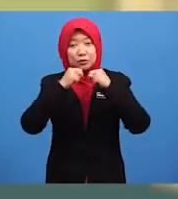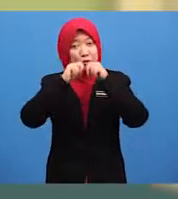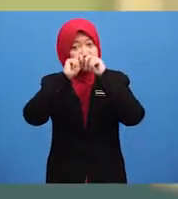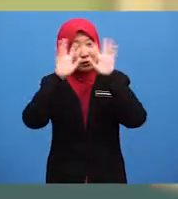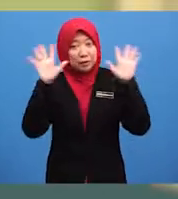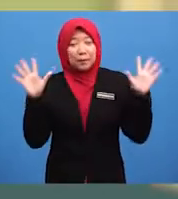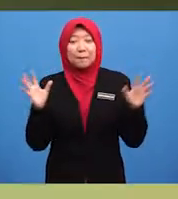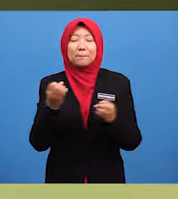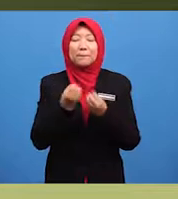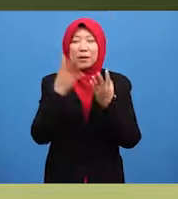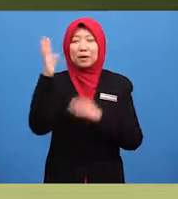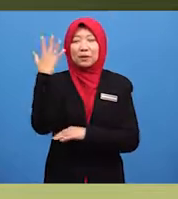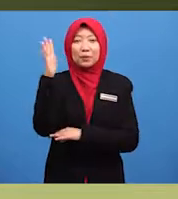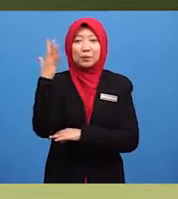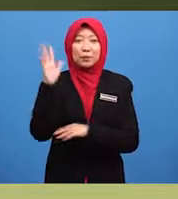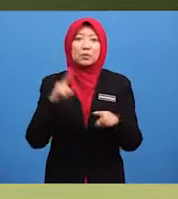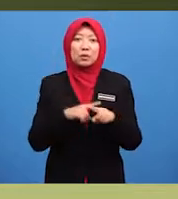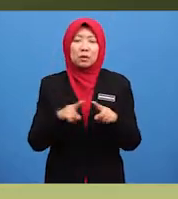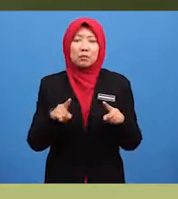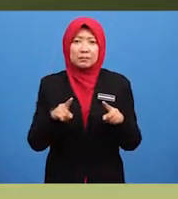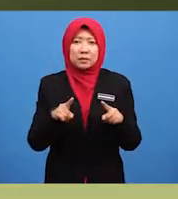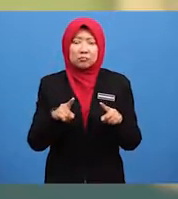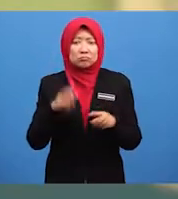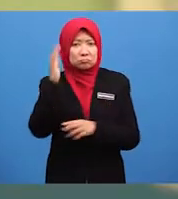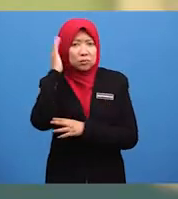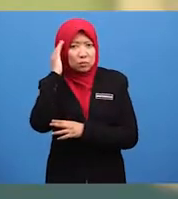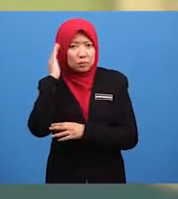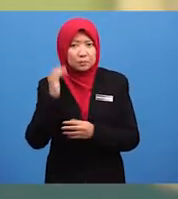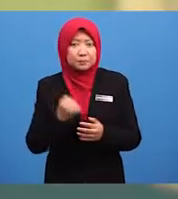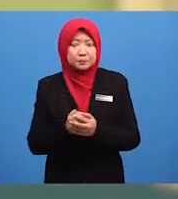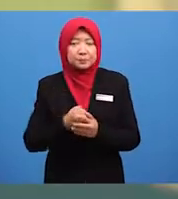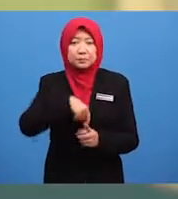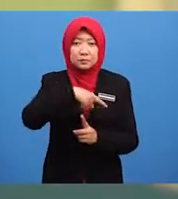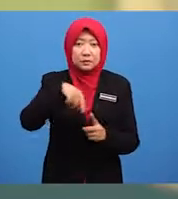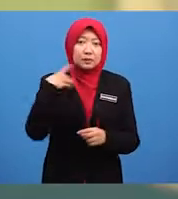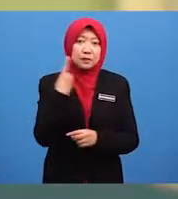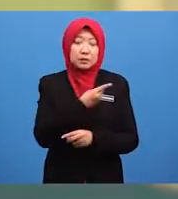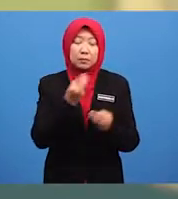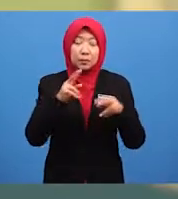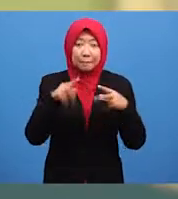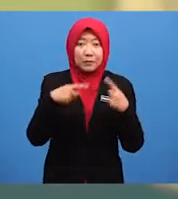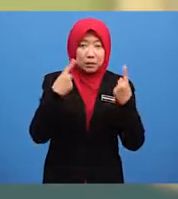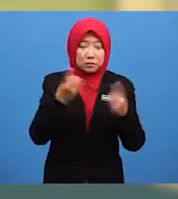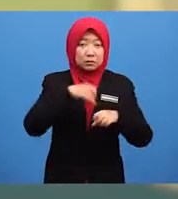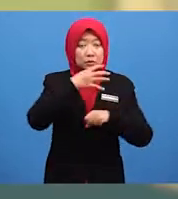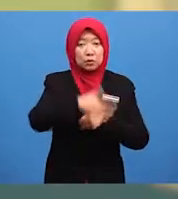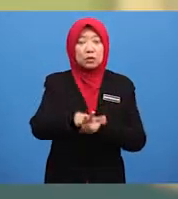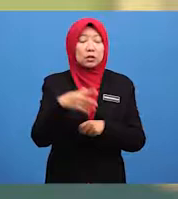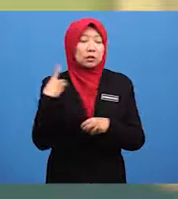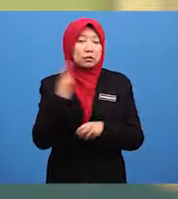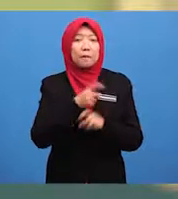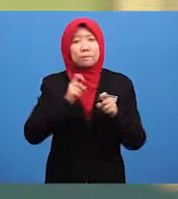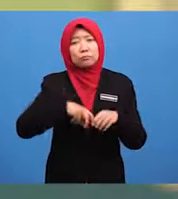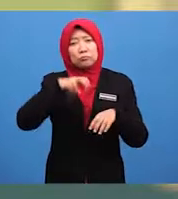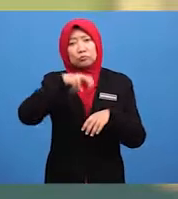banyak pokok. Tapi kamu semua perasan atau tidak? Apabila kita hendak ke kawasan air terjun, kita kena